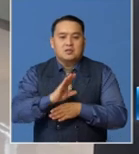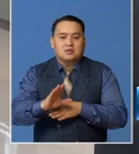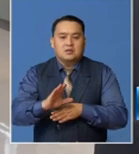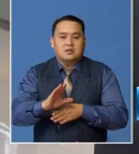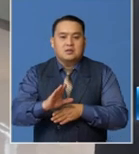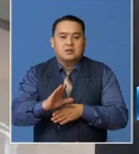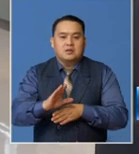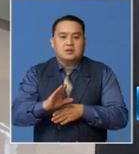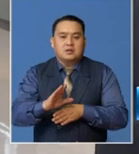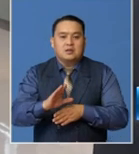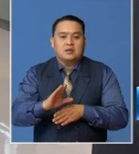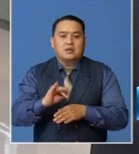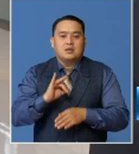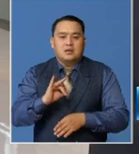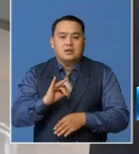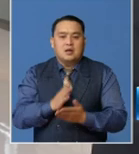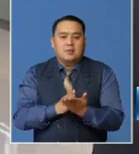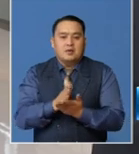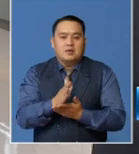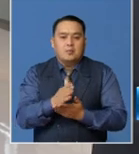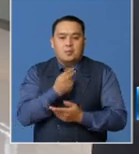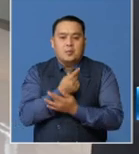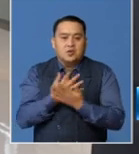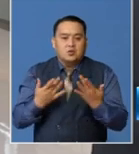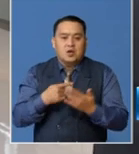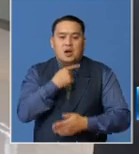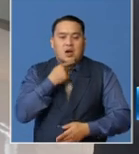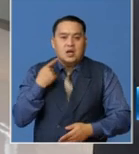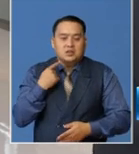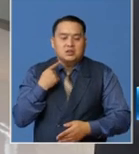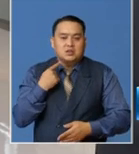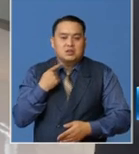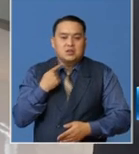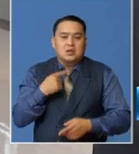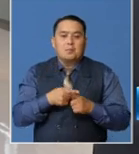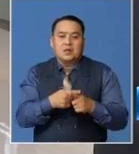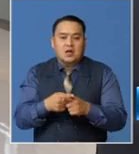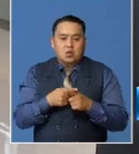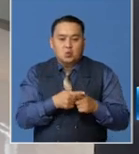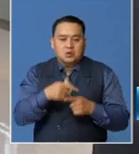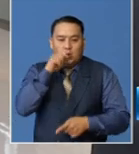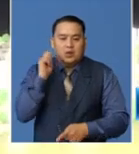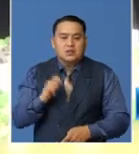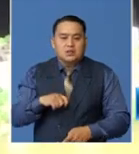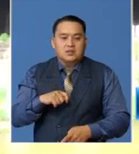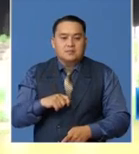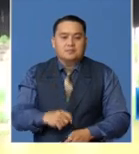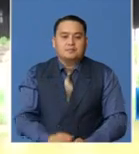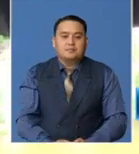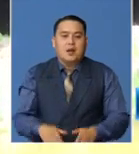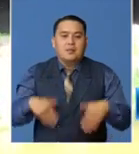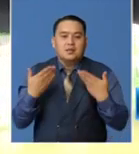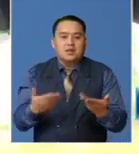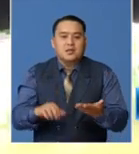также держим ориентир на продукцию российской российской федерации беларуси и украины представили